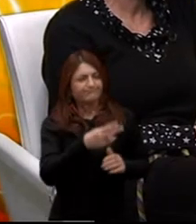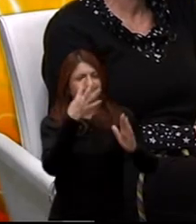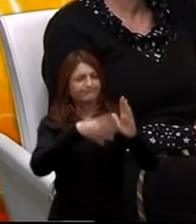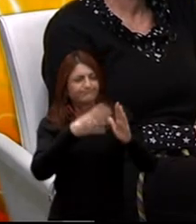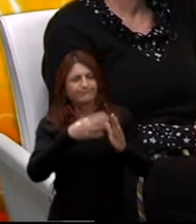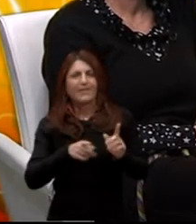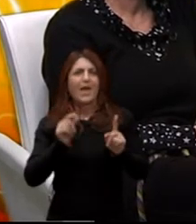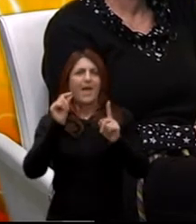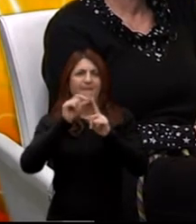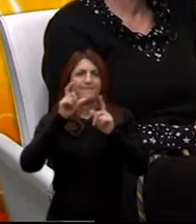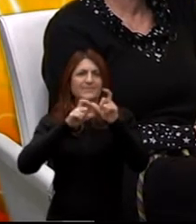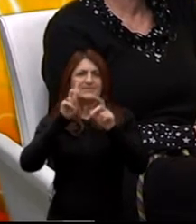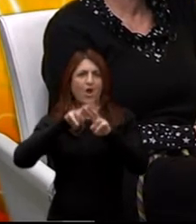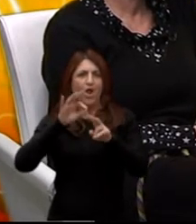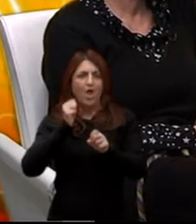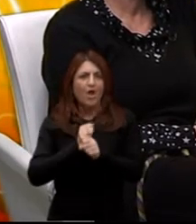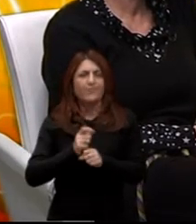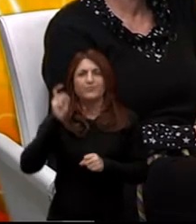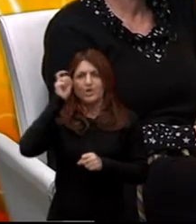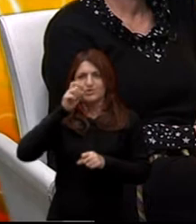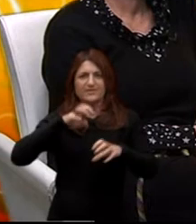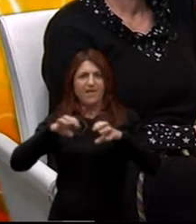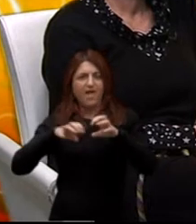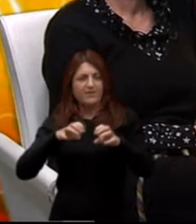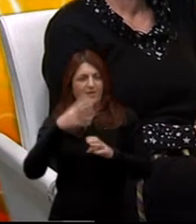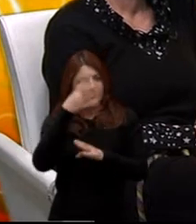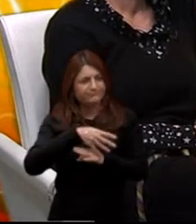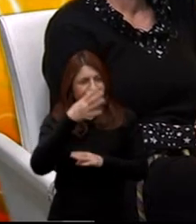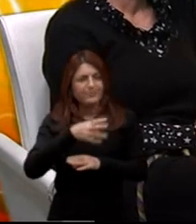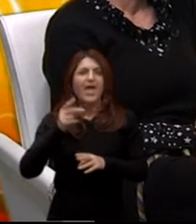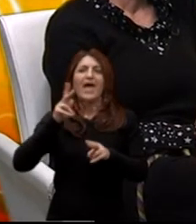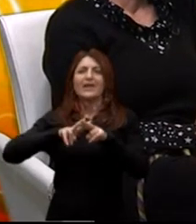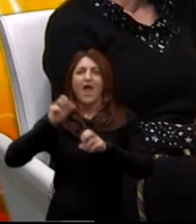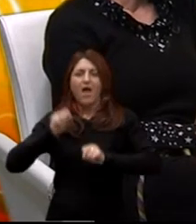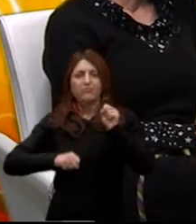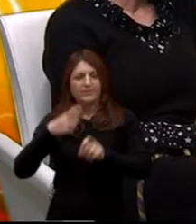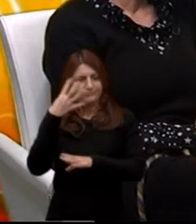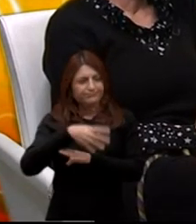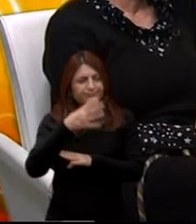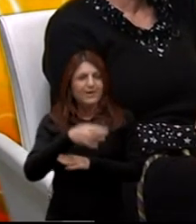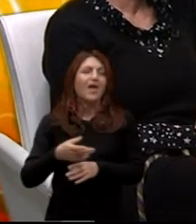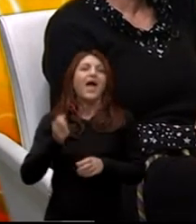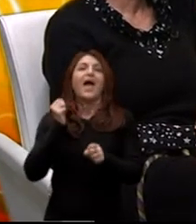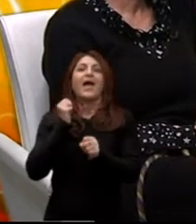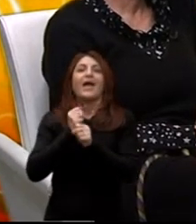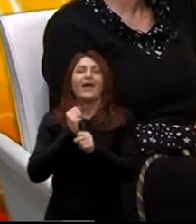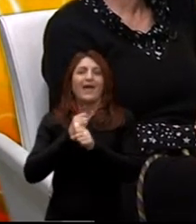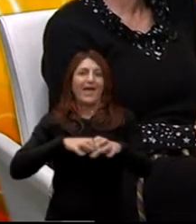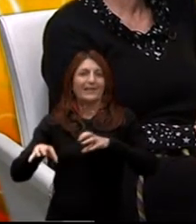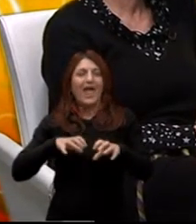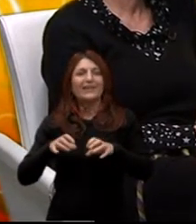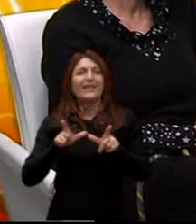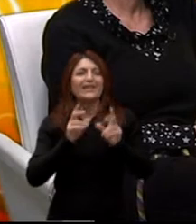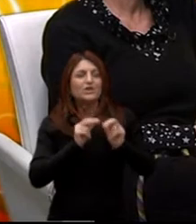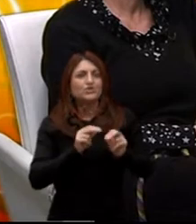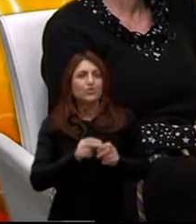procjene osobu, psiholog sa svog stajališta, socijalni radnik sa svog, rehabilitator sa svog, radni instruktor sa svog i donesu nekakvo mišljenje